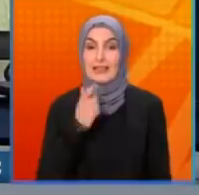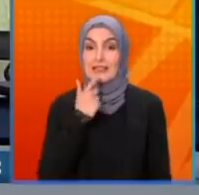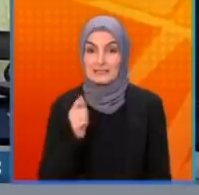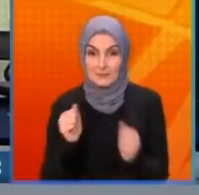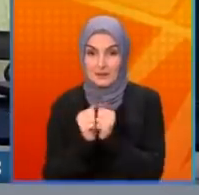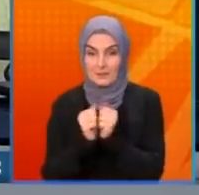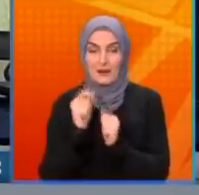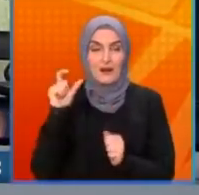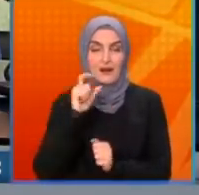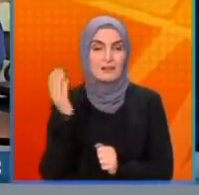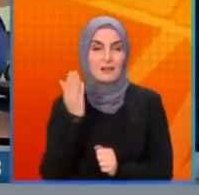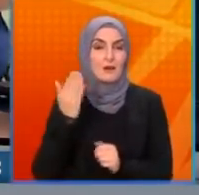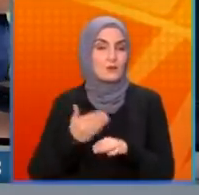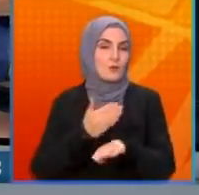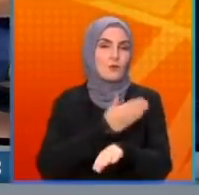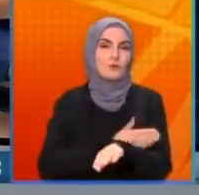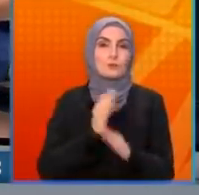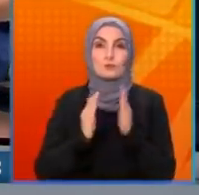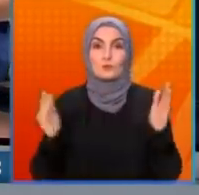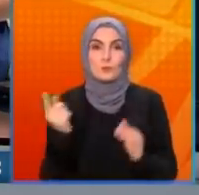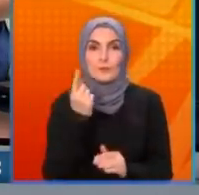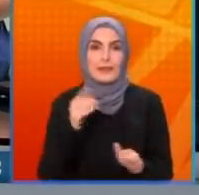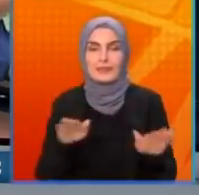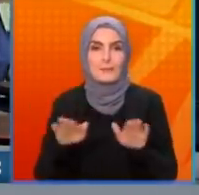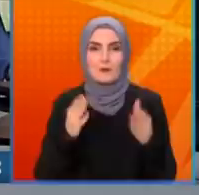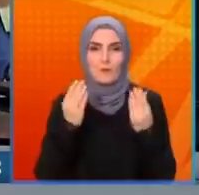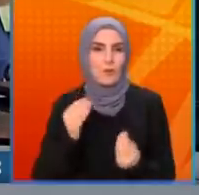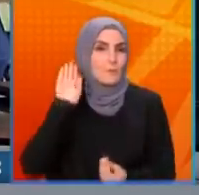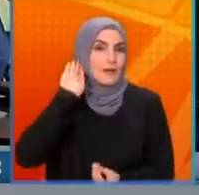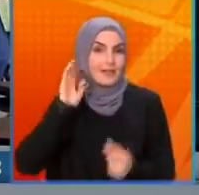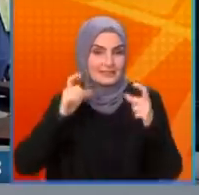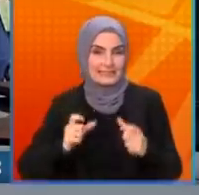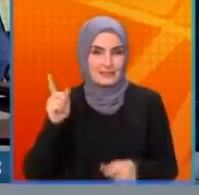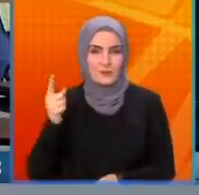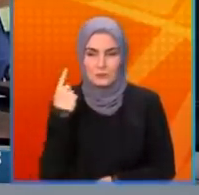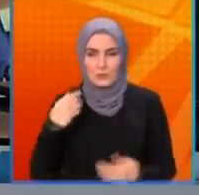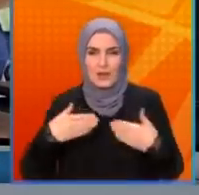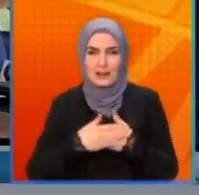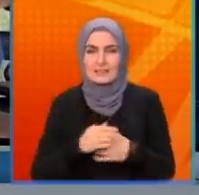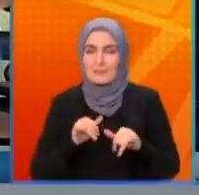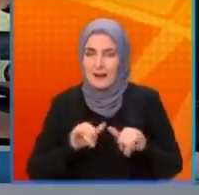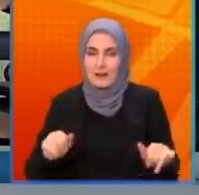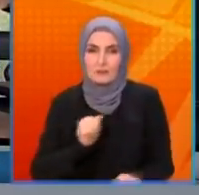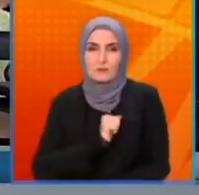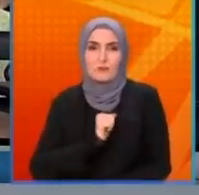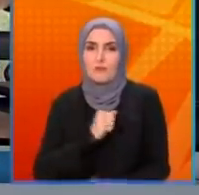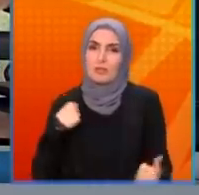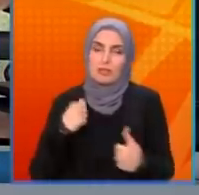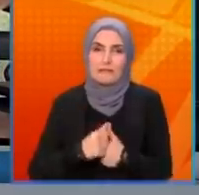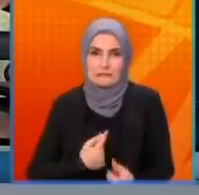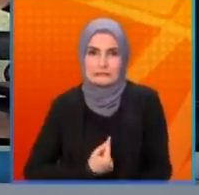Elazığ'la birlikte aylar önce büyük bir deprem yaşayan Malatya, dün akşam aynı korkuyu bir kez daha iliklerine kadar hissetti.